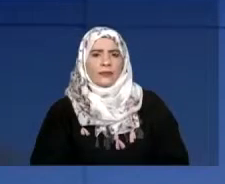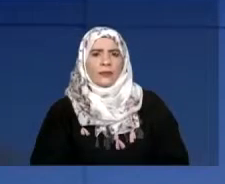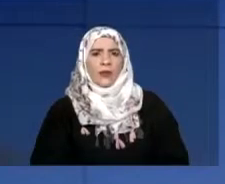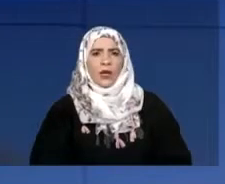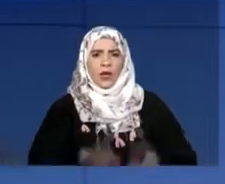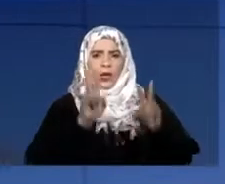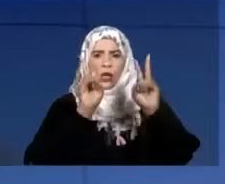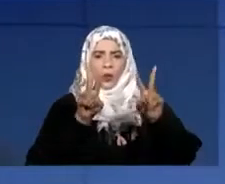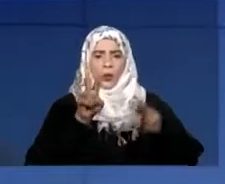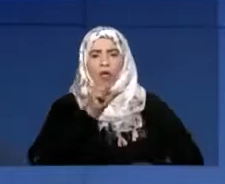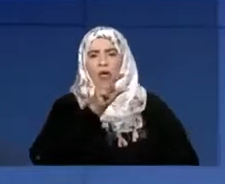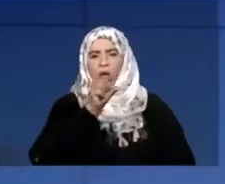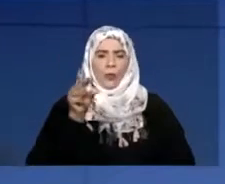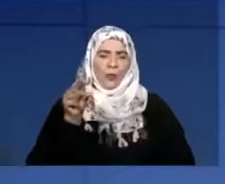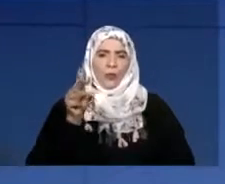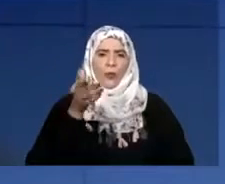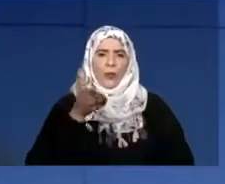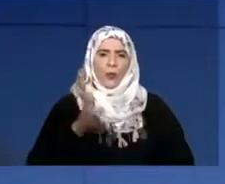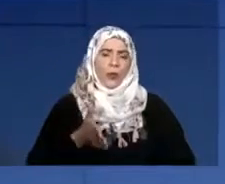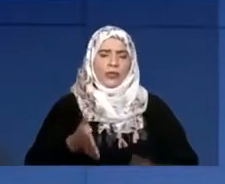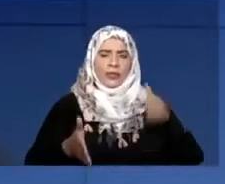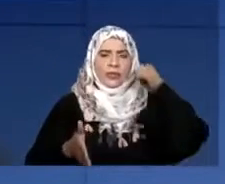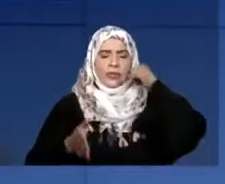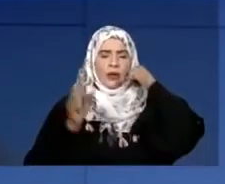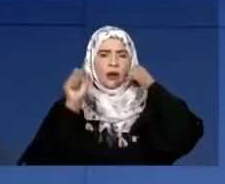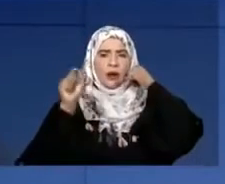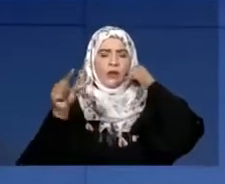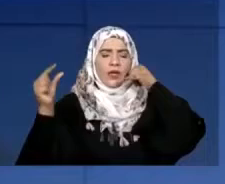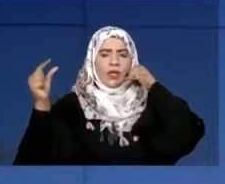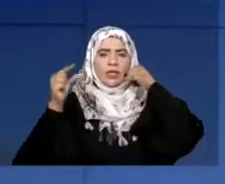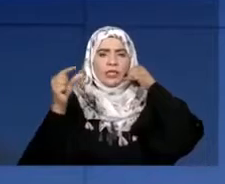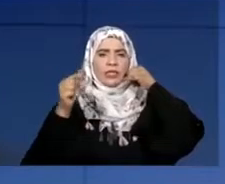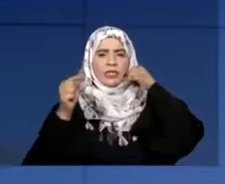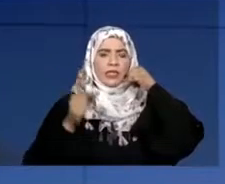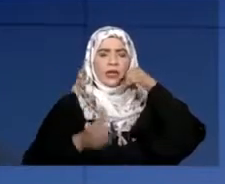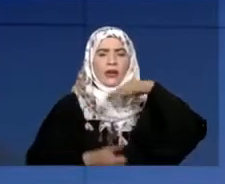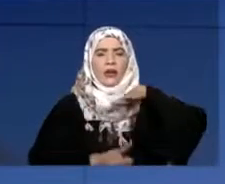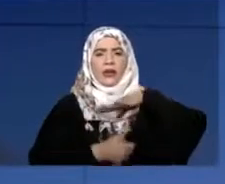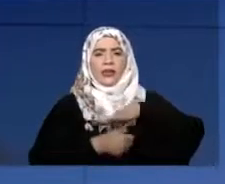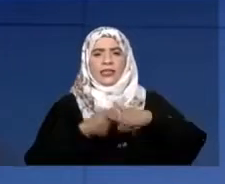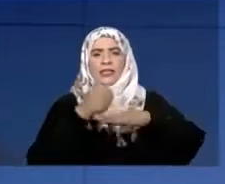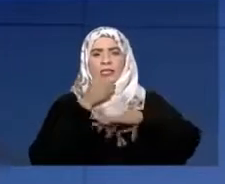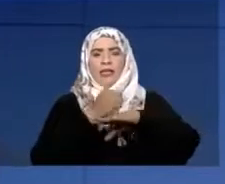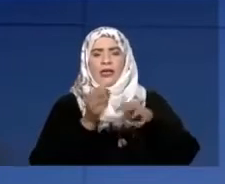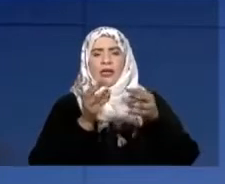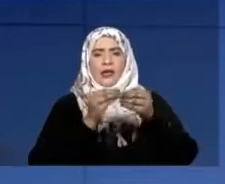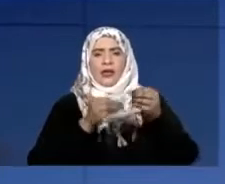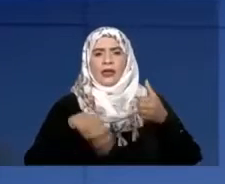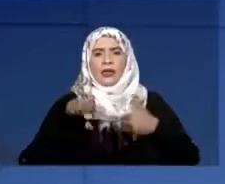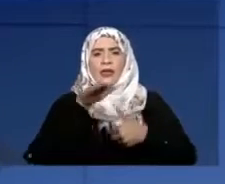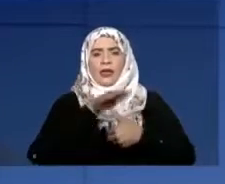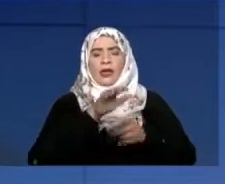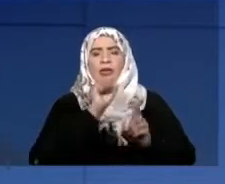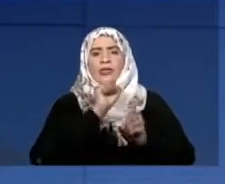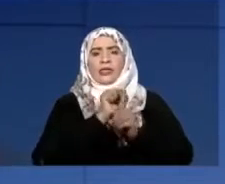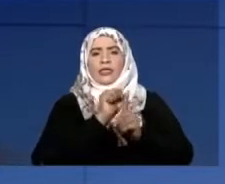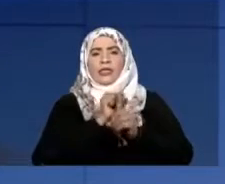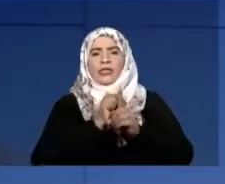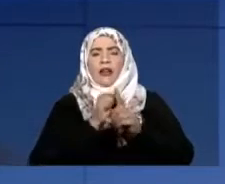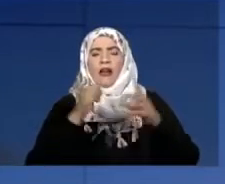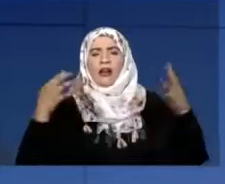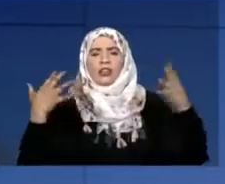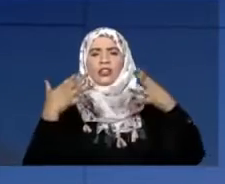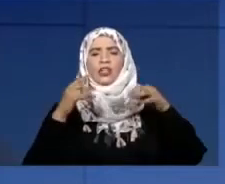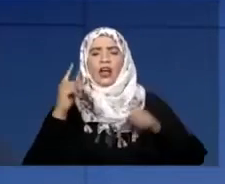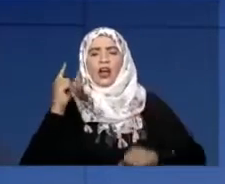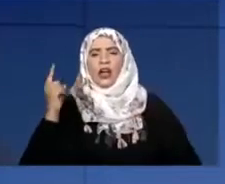وللحديث أكثر عن هذا الموضوع معنا عبر الهاتف الدكتور ظافر بن عوض الشنفري، الرئيس التنفيذي للهيئة العامة للتخصيص والشراكة. أهلا بك